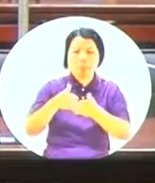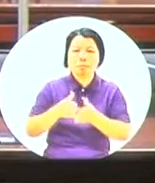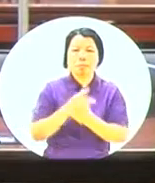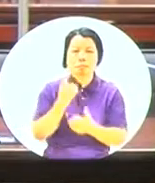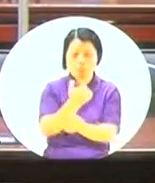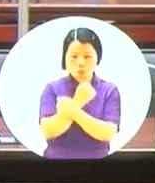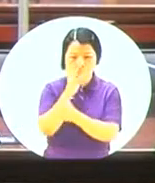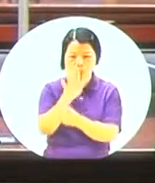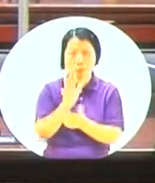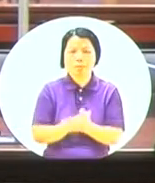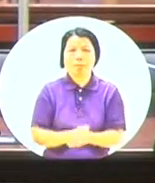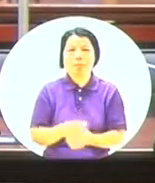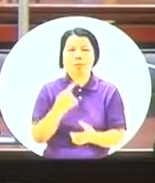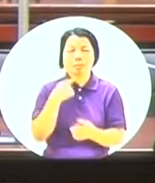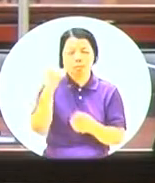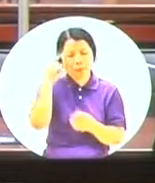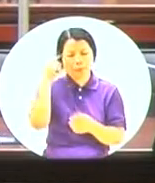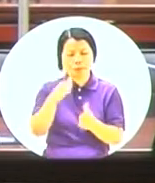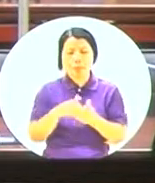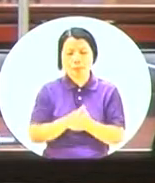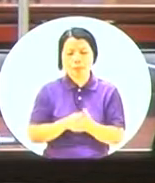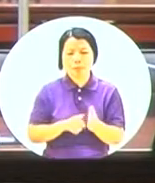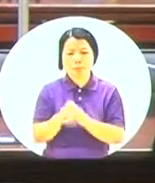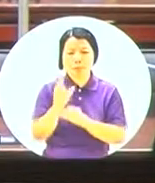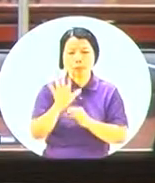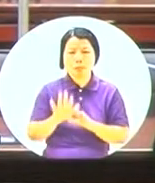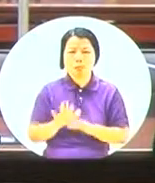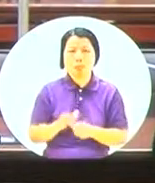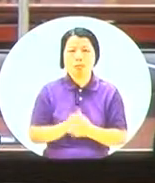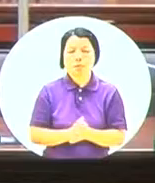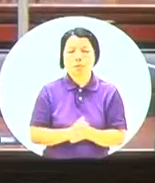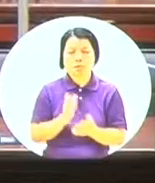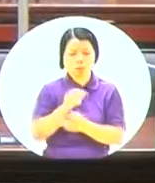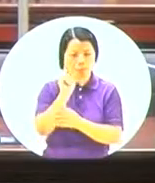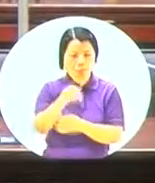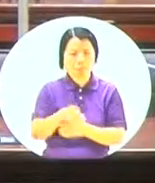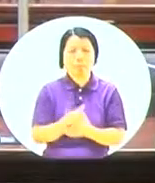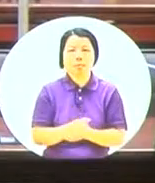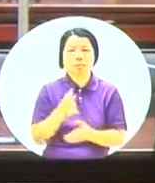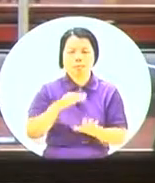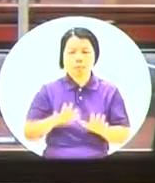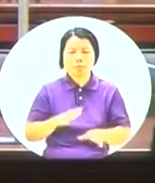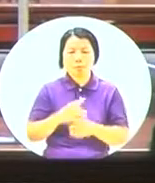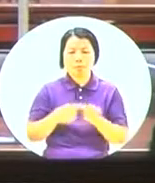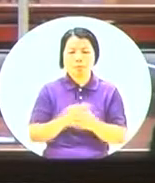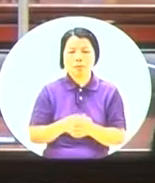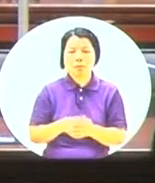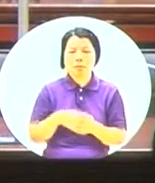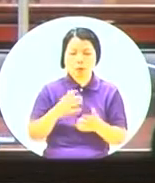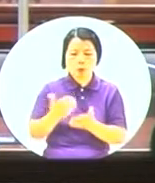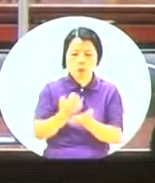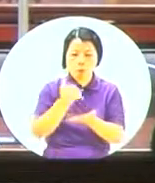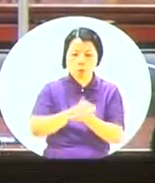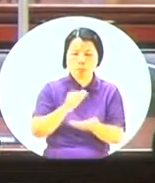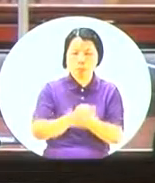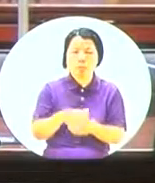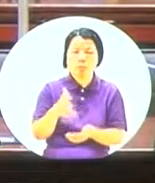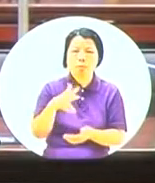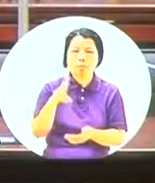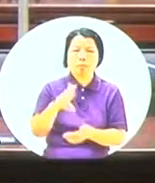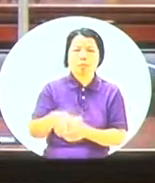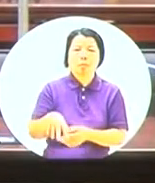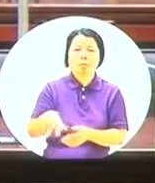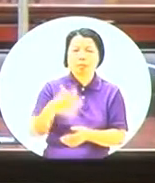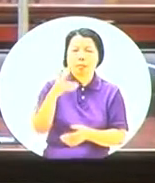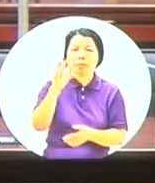跟我想我就直接跟议员做个承诺，就是我们今年有编了800万的预算，是这几年来